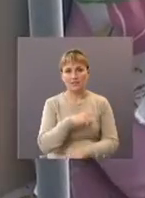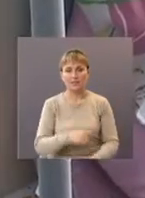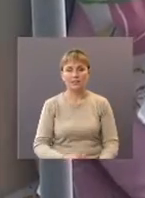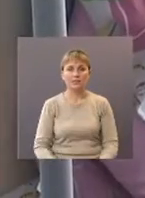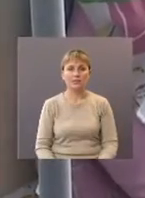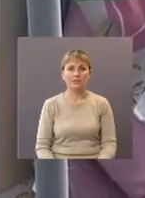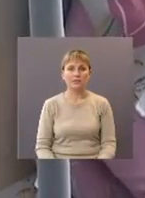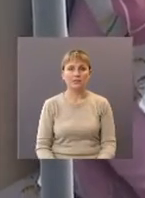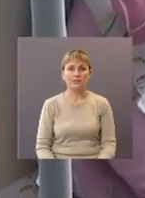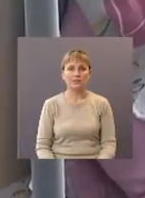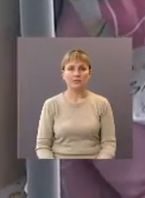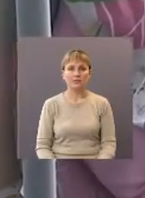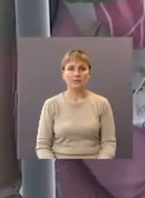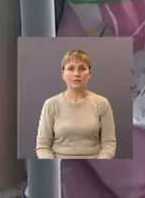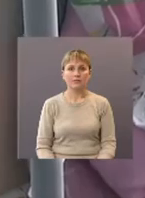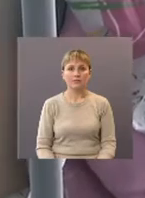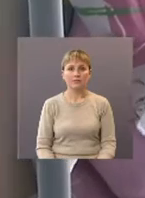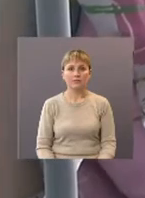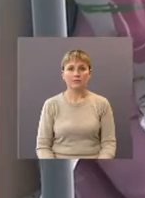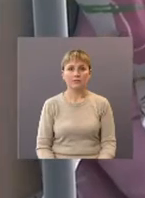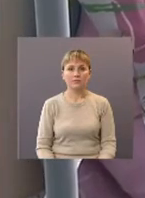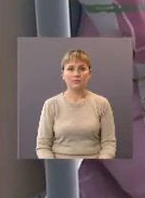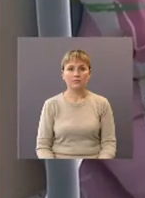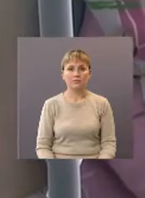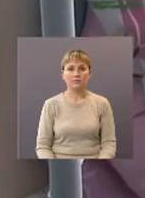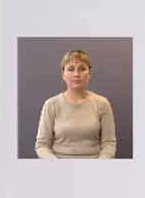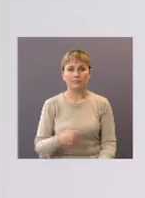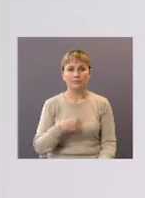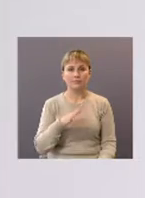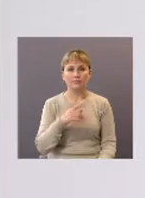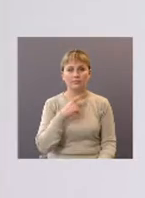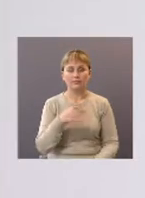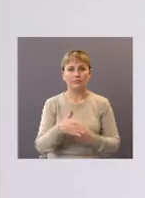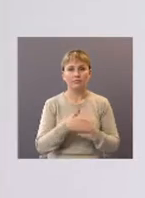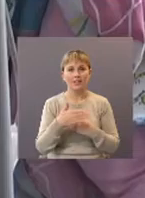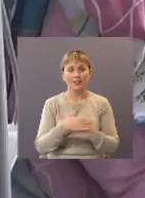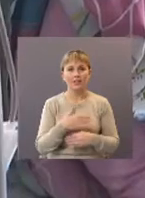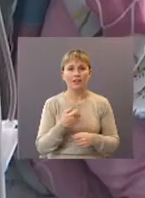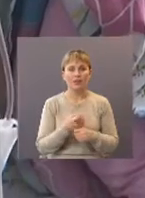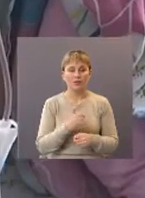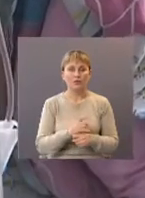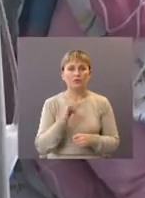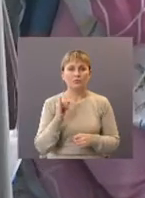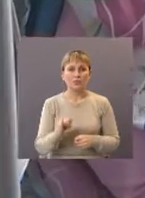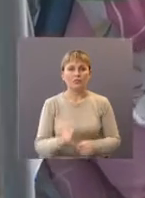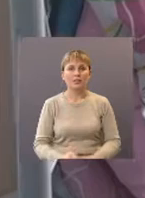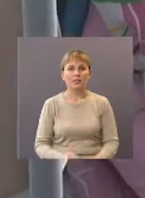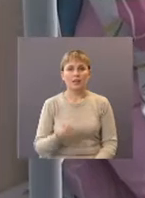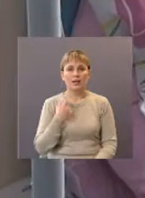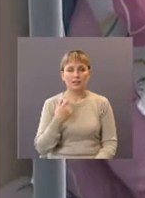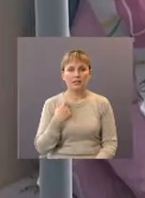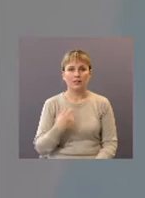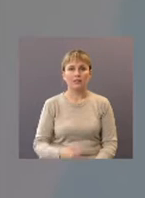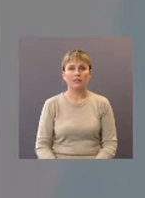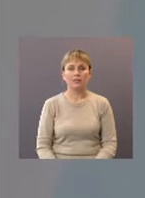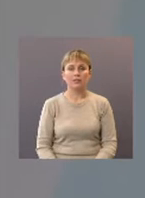А в каком кафе вы были? Давайте я не буду говорить, вы будете наказывать. Но очень плохая алкогольная